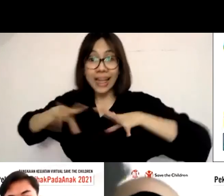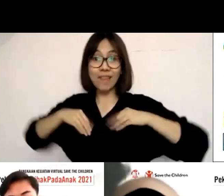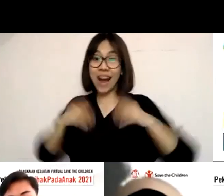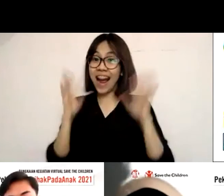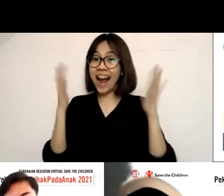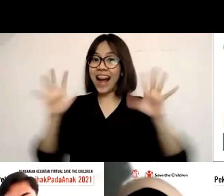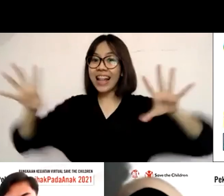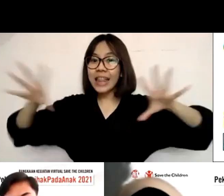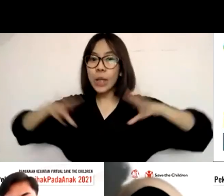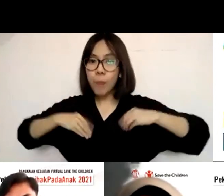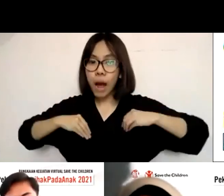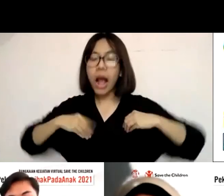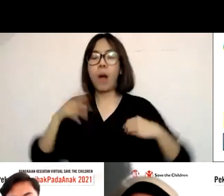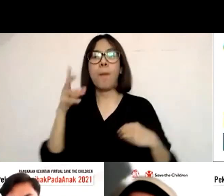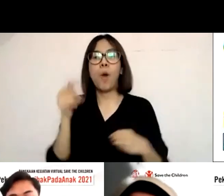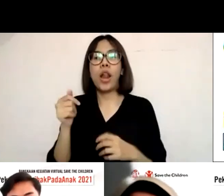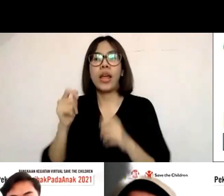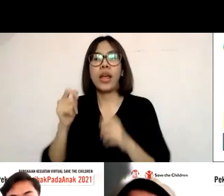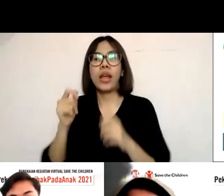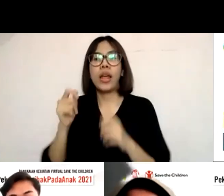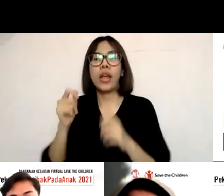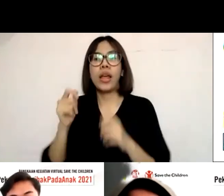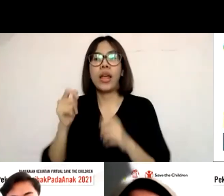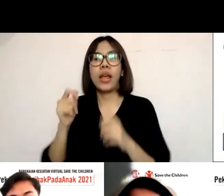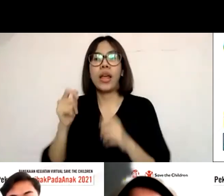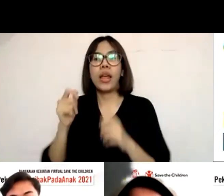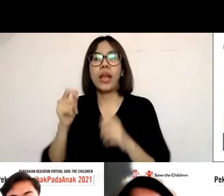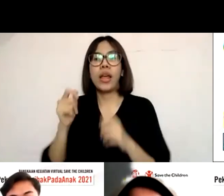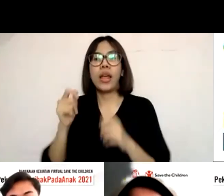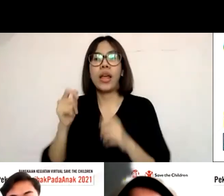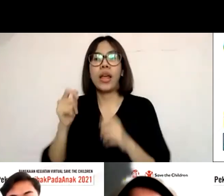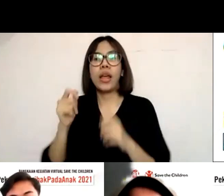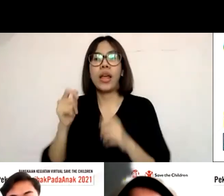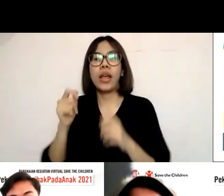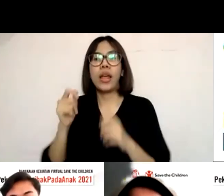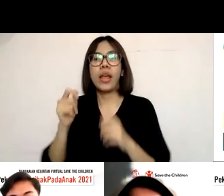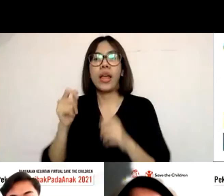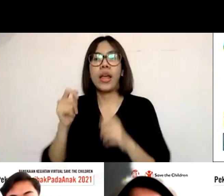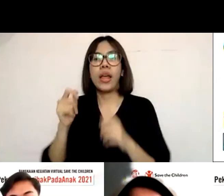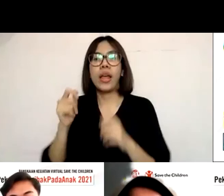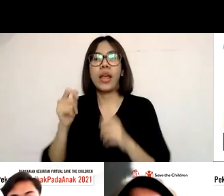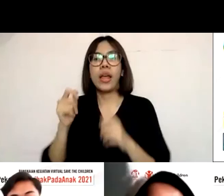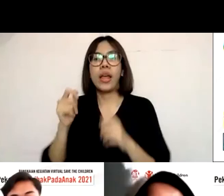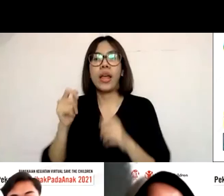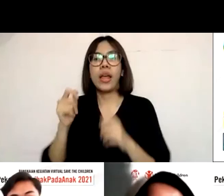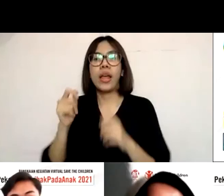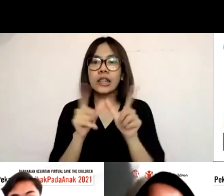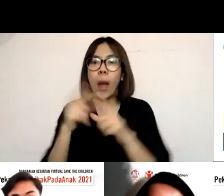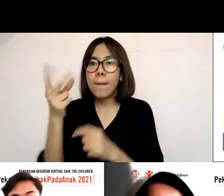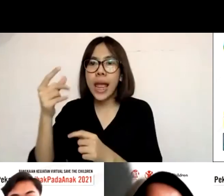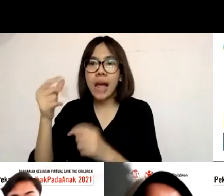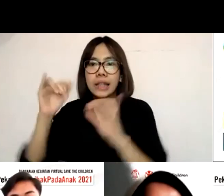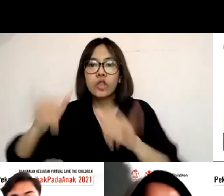KIP kuliah, Kartu Indonesia Pintar untuk Kuliah. Jadi silakan nanti kalau Mas Haji sudah lulus,